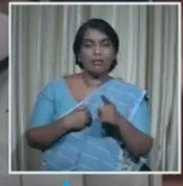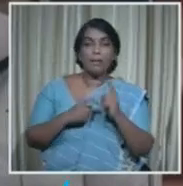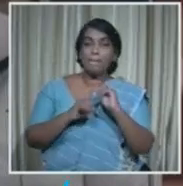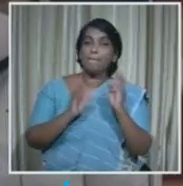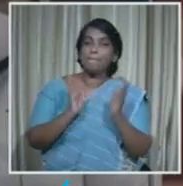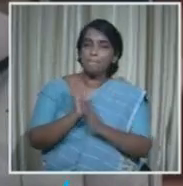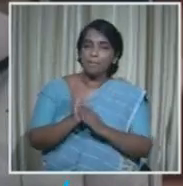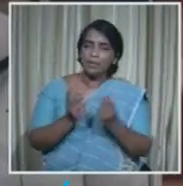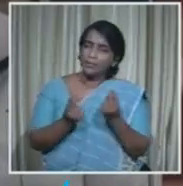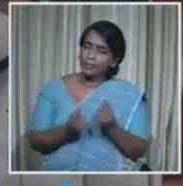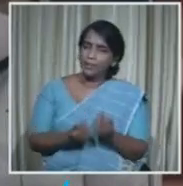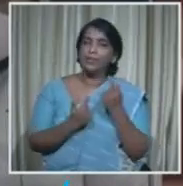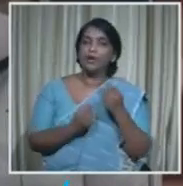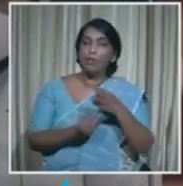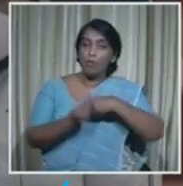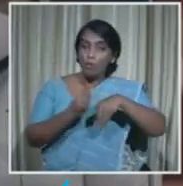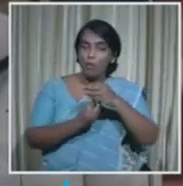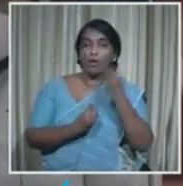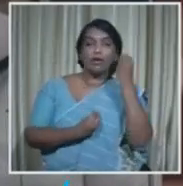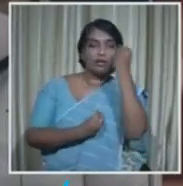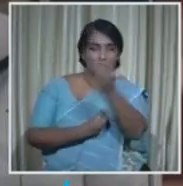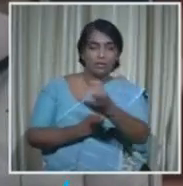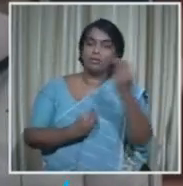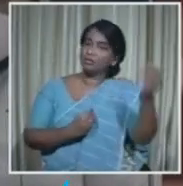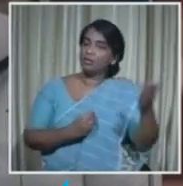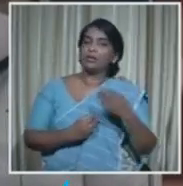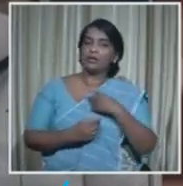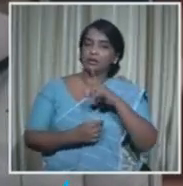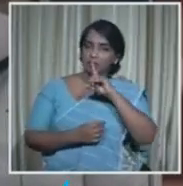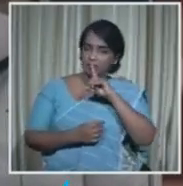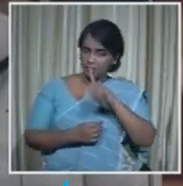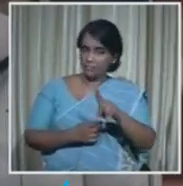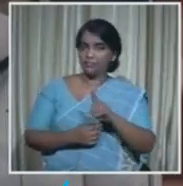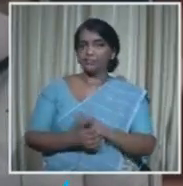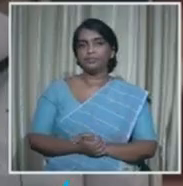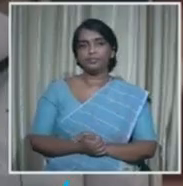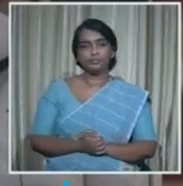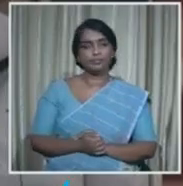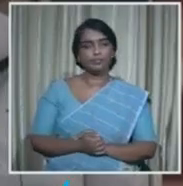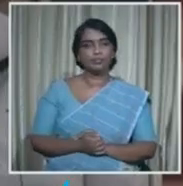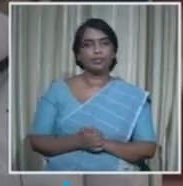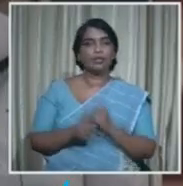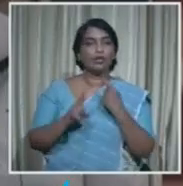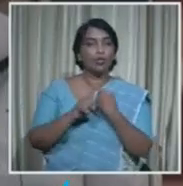mani khadi nami, me pohorati kalabala deh naikin. Illi mati sesengkarami. Kumar Belga metma hingga pelain deh.